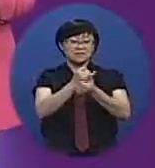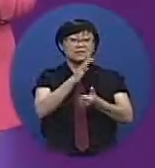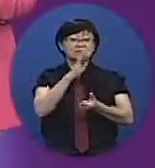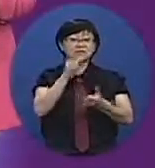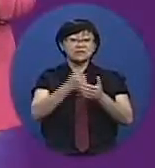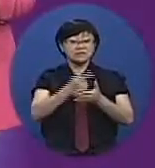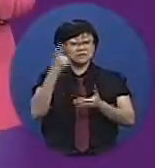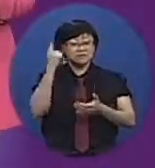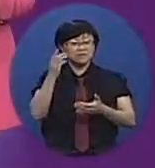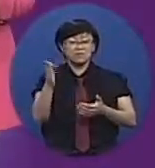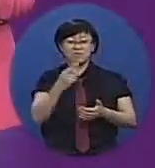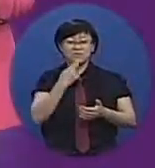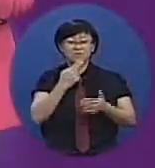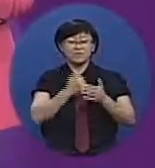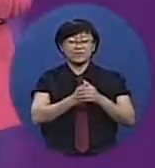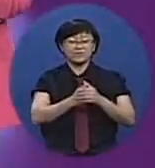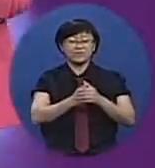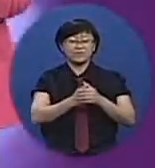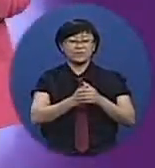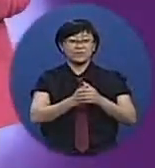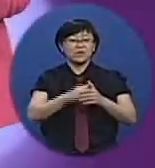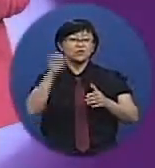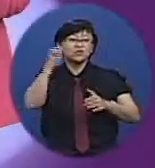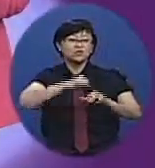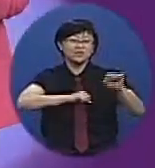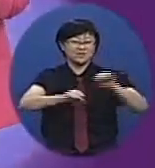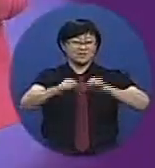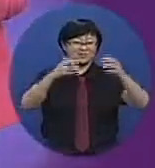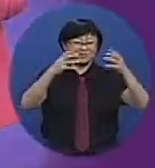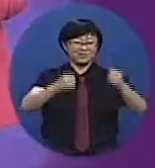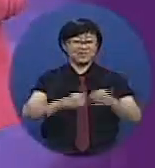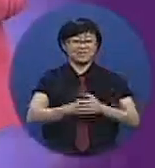그런 거는 생각 안 하고 제가 취미 활동을 많이 하거든요. 네.